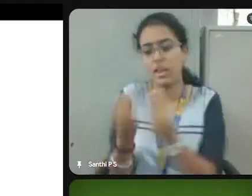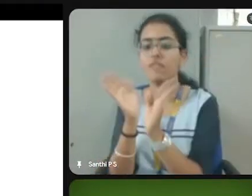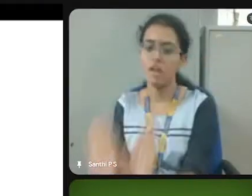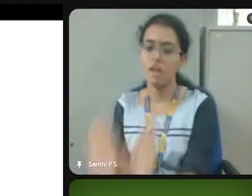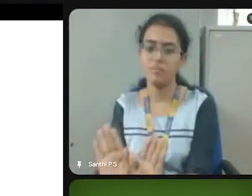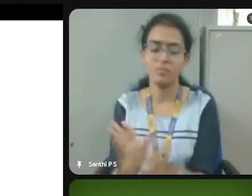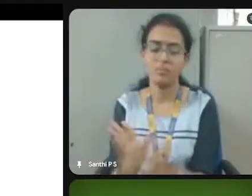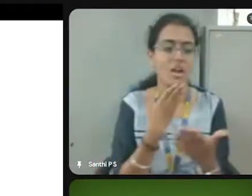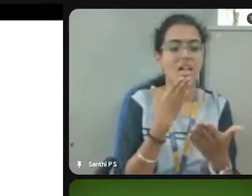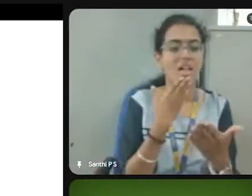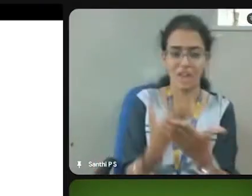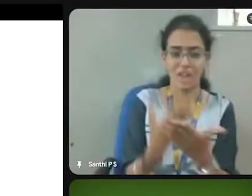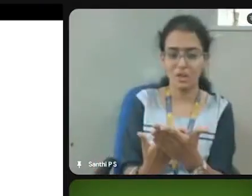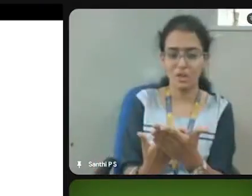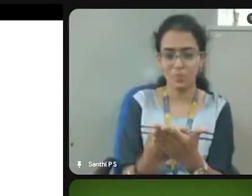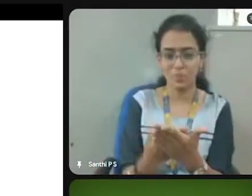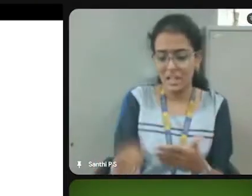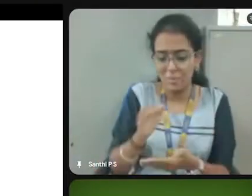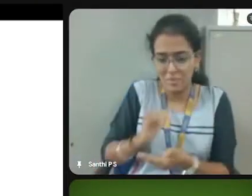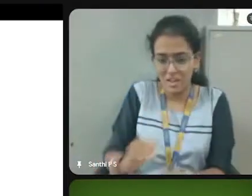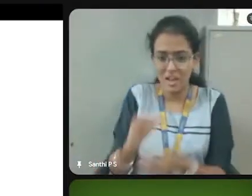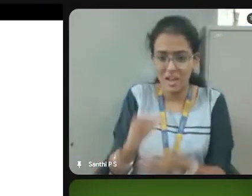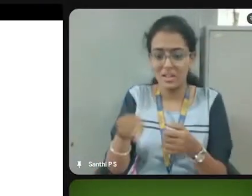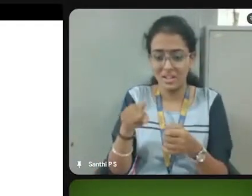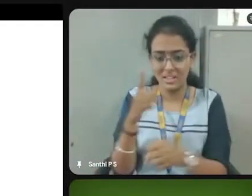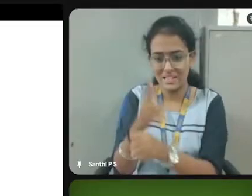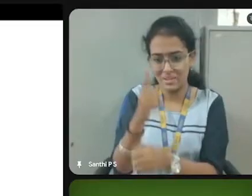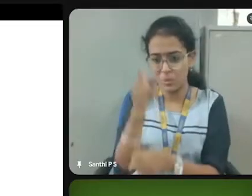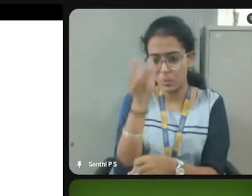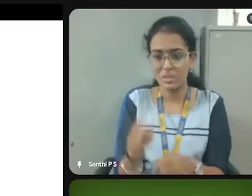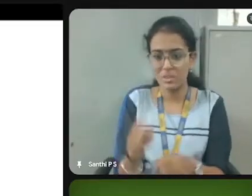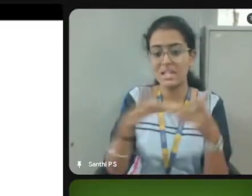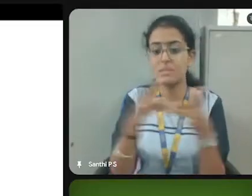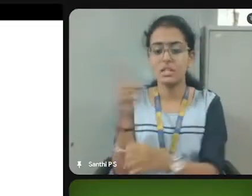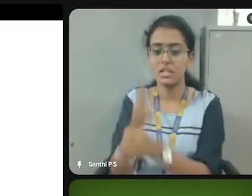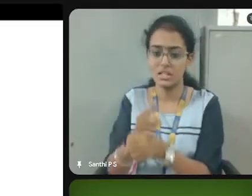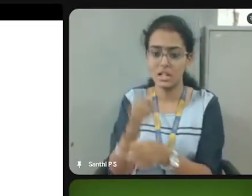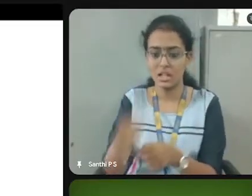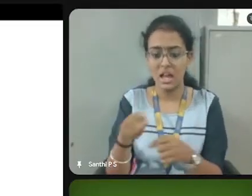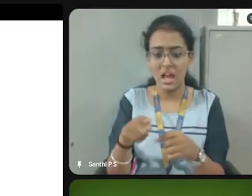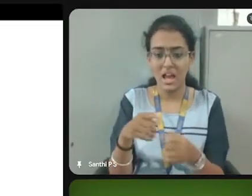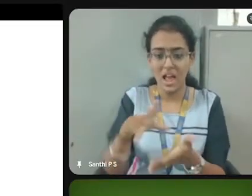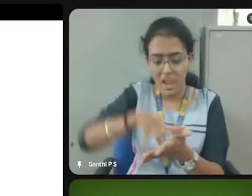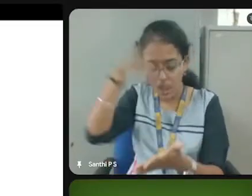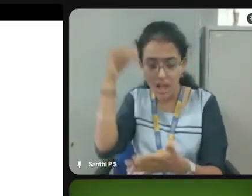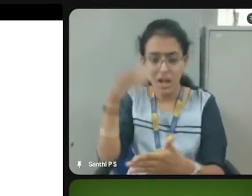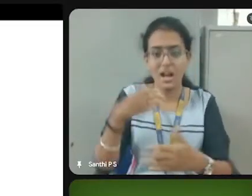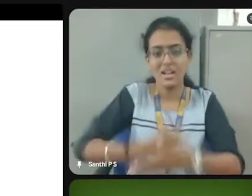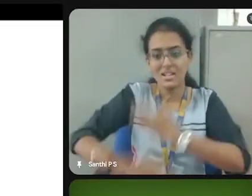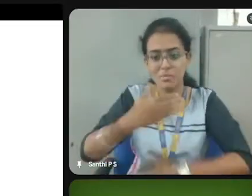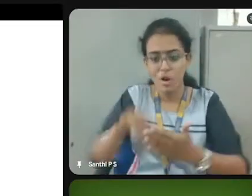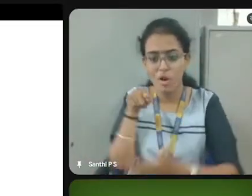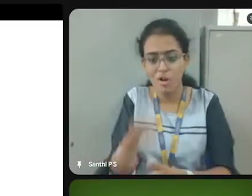ഓക്കെ, താങ്ക് യു ഷാര മാം. ഷാര മാം ഒരു സ്പെഷ്യൽ എഡ്യൂക്കേറ്റർ ആണ്. നമ്മുടെ ലേണിംഗ് ഡിസബിലിറ്റി ഉള്ള കുഞ്ഞുങ്ങളുടെ മേഖലയിൽ വർക്ക് ചെയ്യുന്ന സ്പെഷ്യൽ എഡ്യൂക്കേറ്റർ ആണ്.